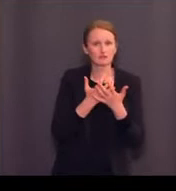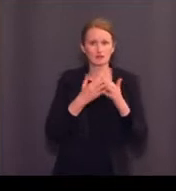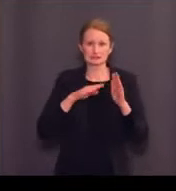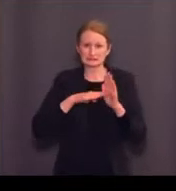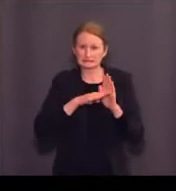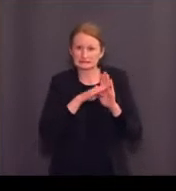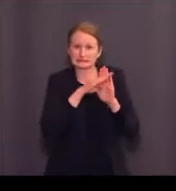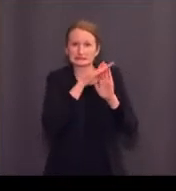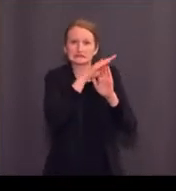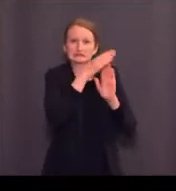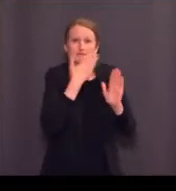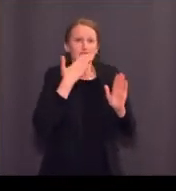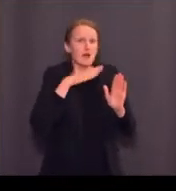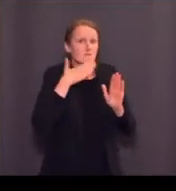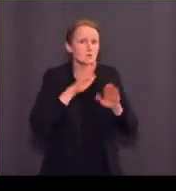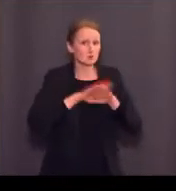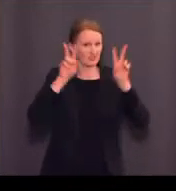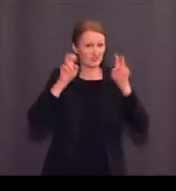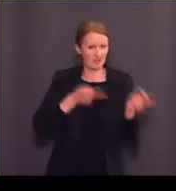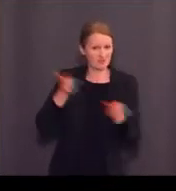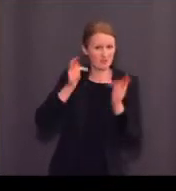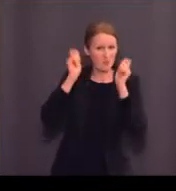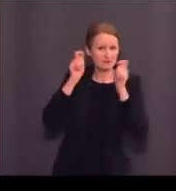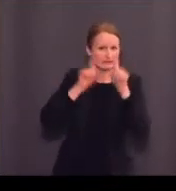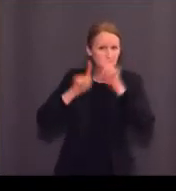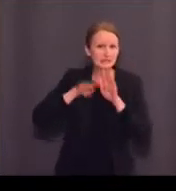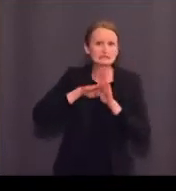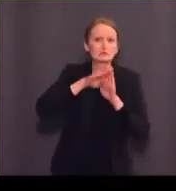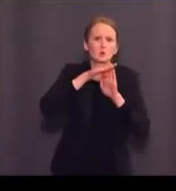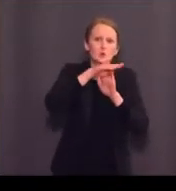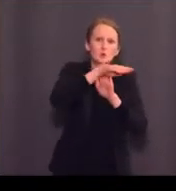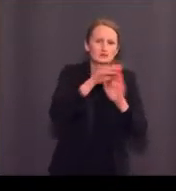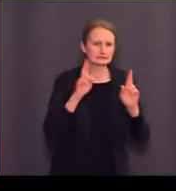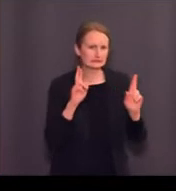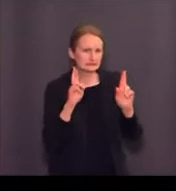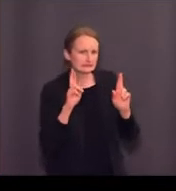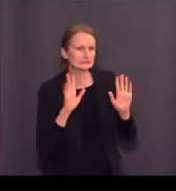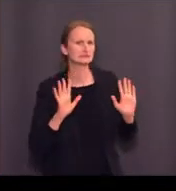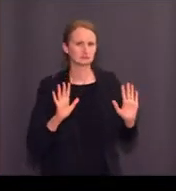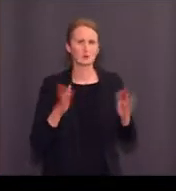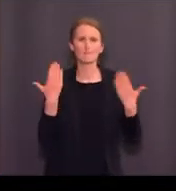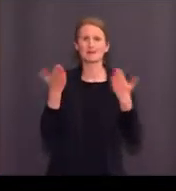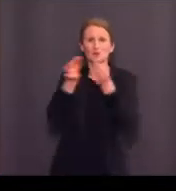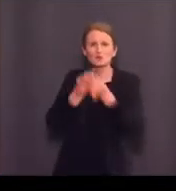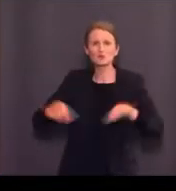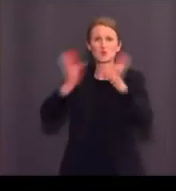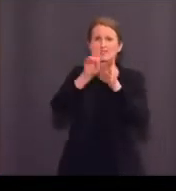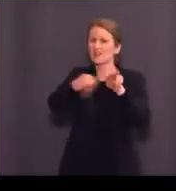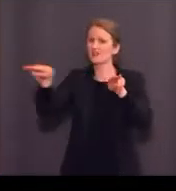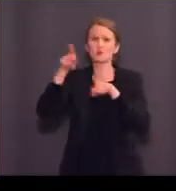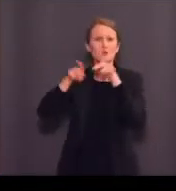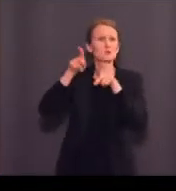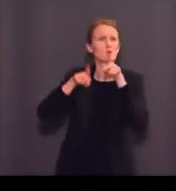l'hôpital. Au vu de ces admissions successives, le nombre de total de lits occupés par les patients Covid continue